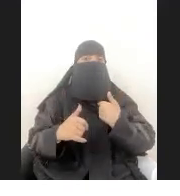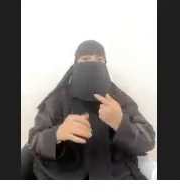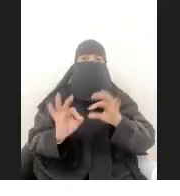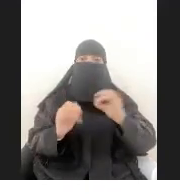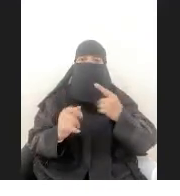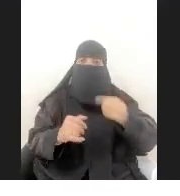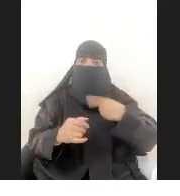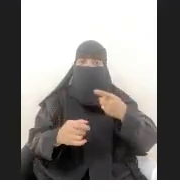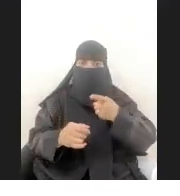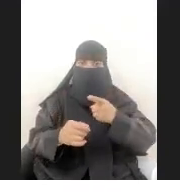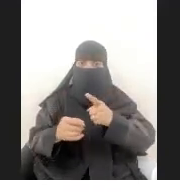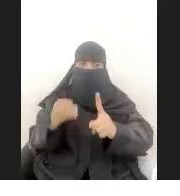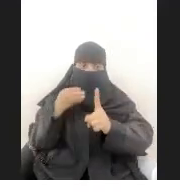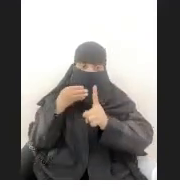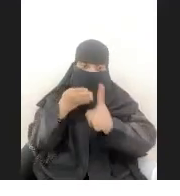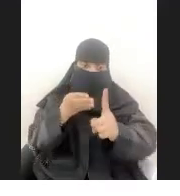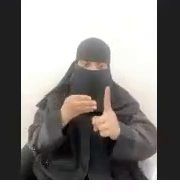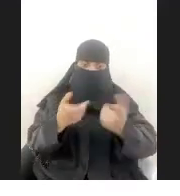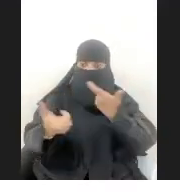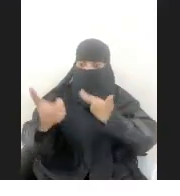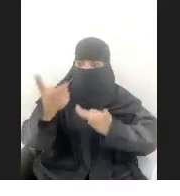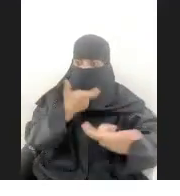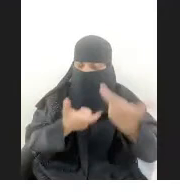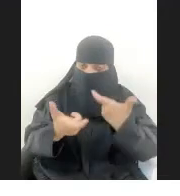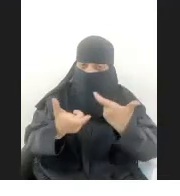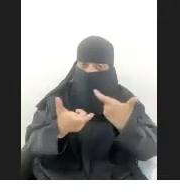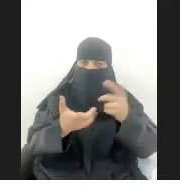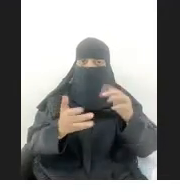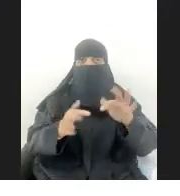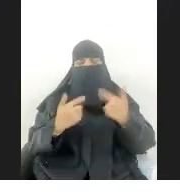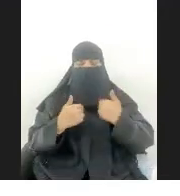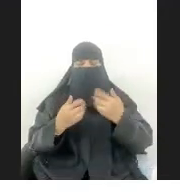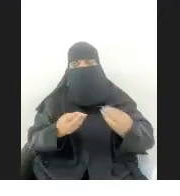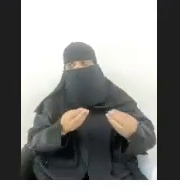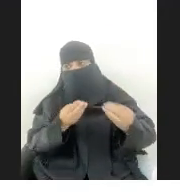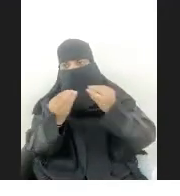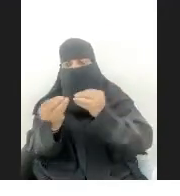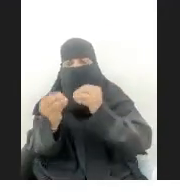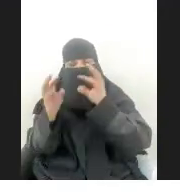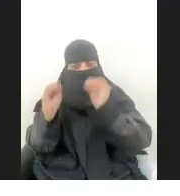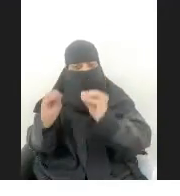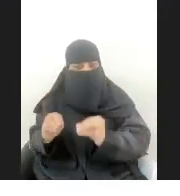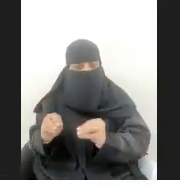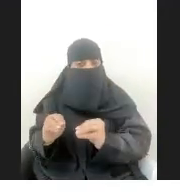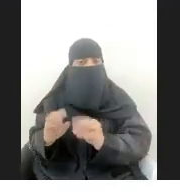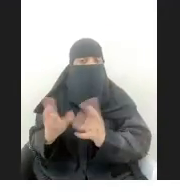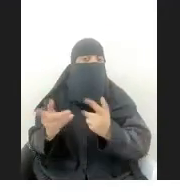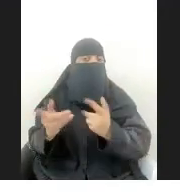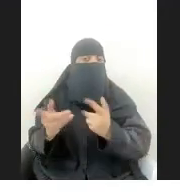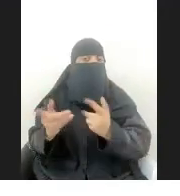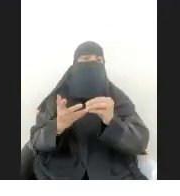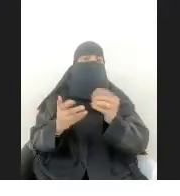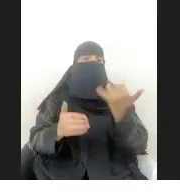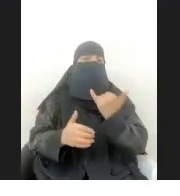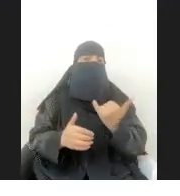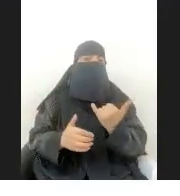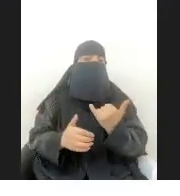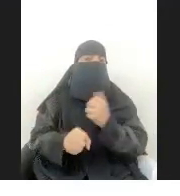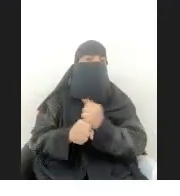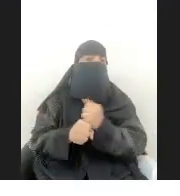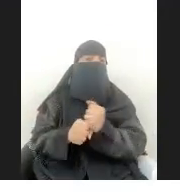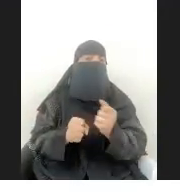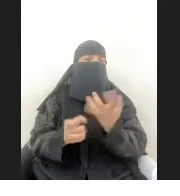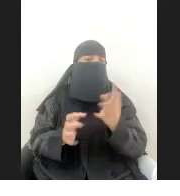موجهة ومرشدة؟ أم هيكون دوري أن أنا أعطي معلومة؟ أو إيش هيكون دوري بالضبط؟ قرر